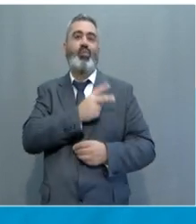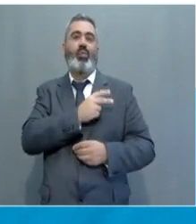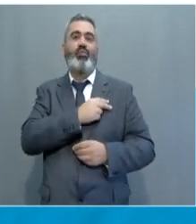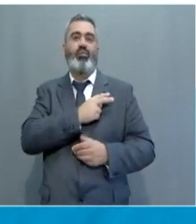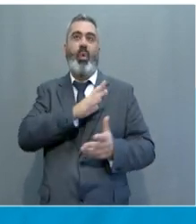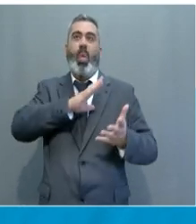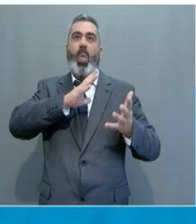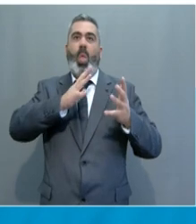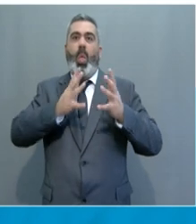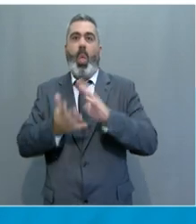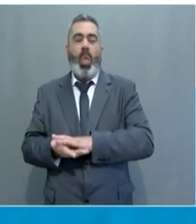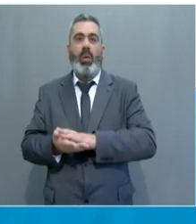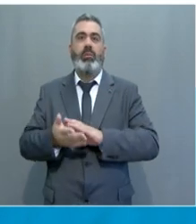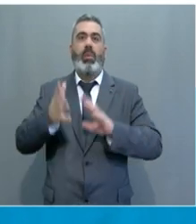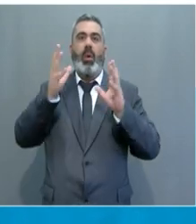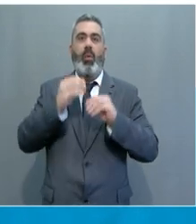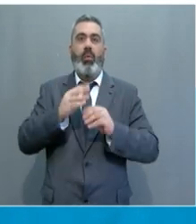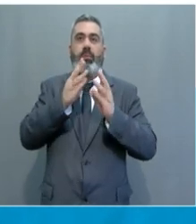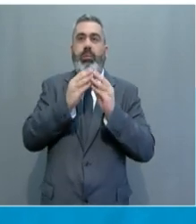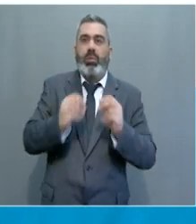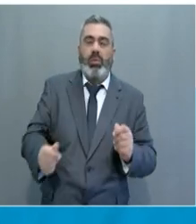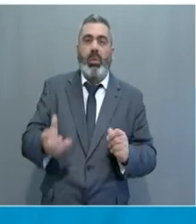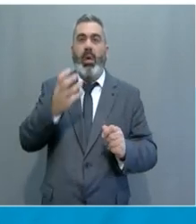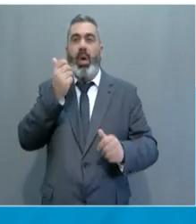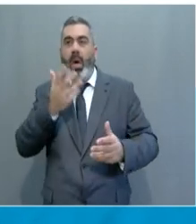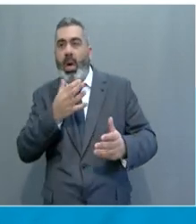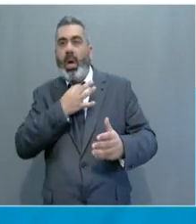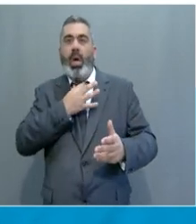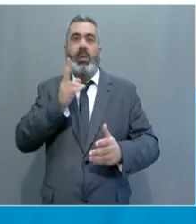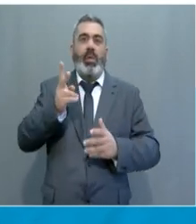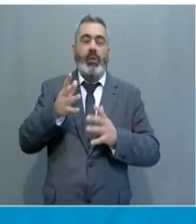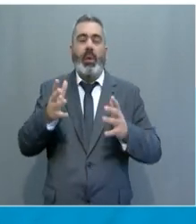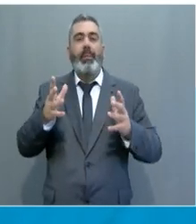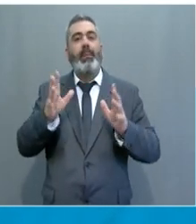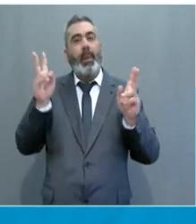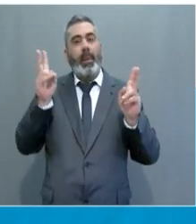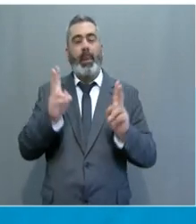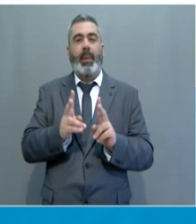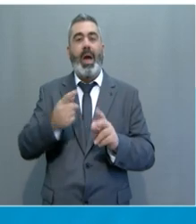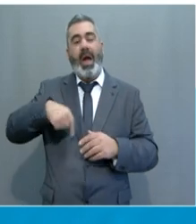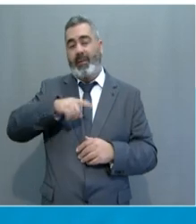θα κινδυνεύει από κλιματικό αφανισμό. Αυτή είναι η υποχρέωσή μας και νομίζω,